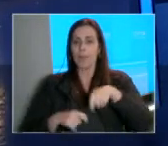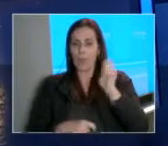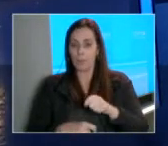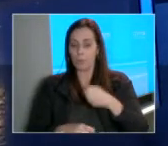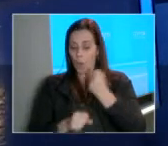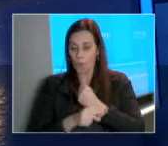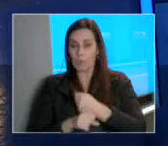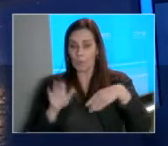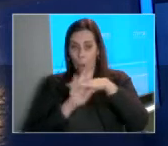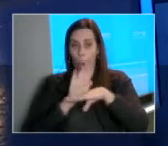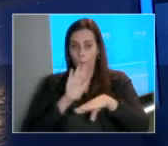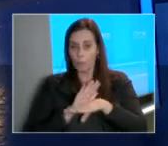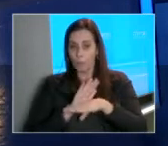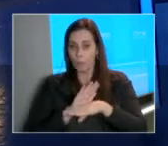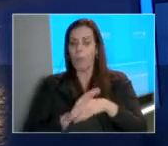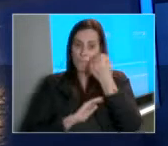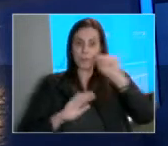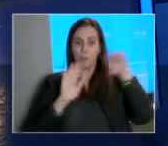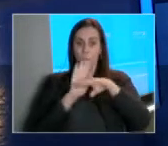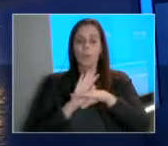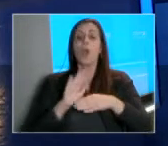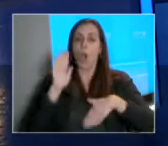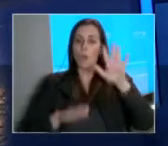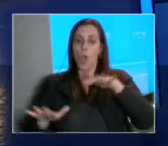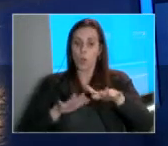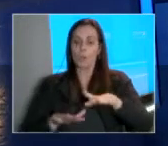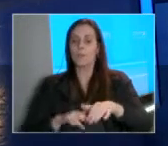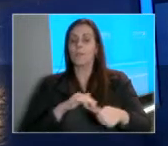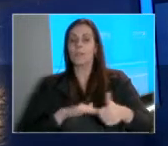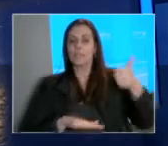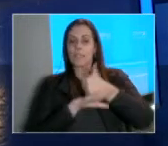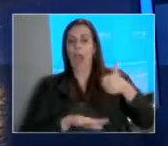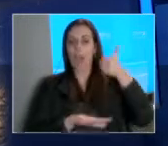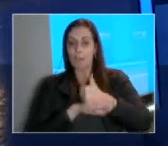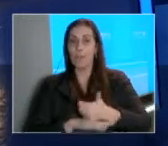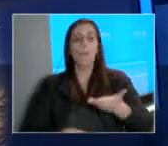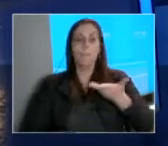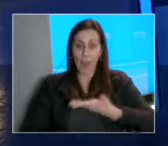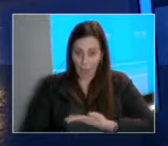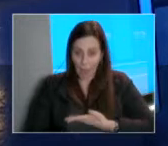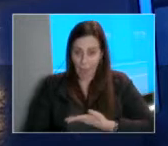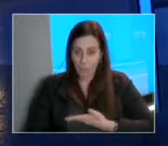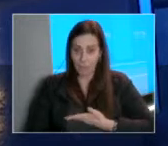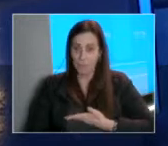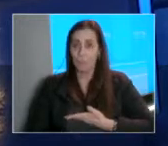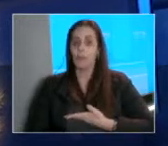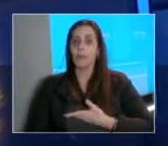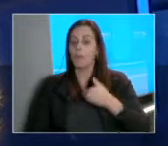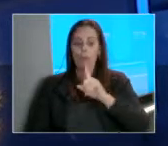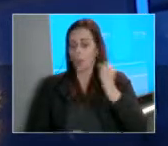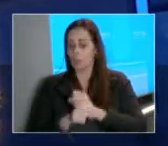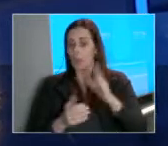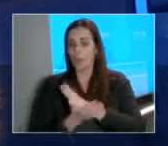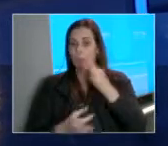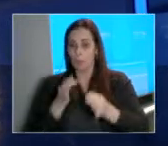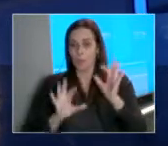הכנסת שמחוקקים חוקים, בראש ובראשונה, מפרים אותם בעיקר הקואליציה ושרים, מקבלים פסקי בית משפט ולא עומדים בהם.